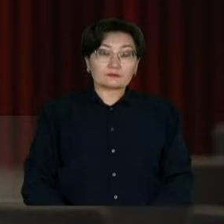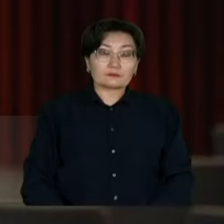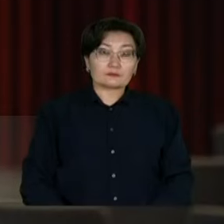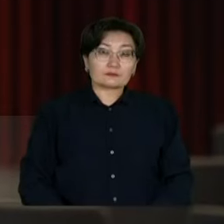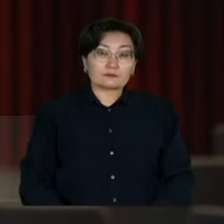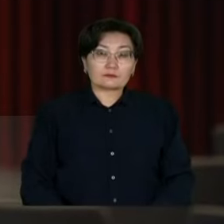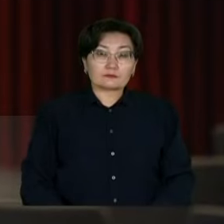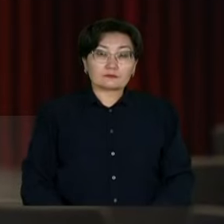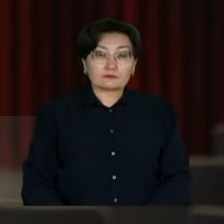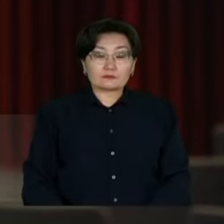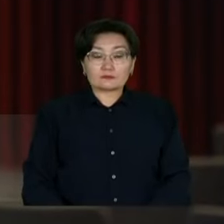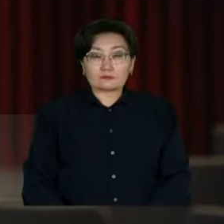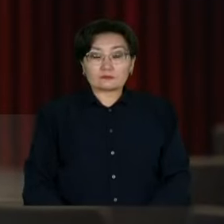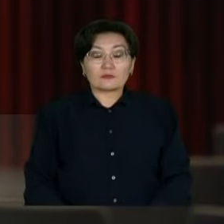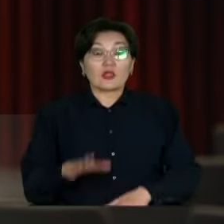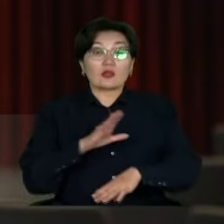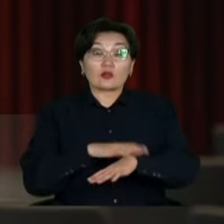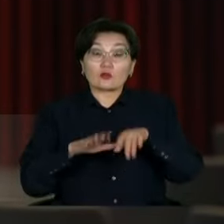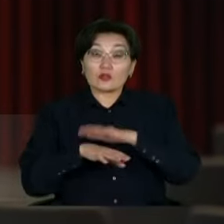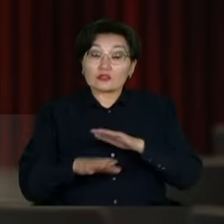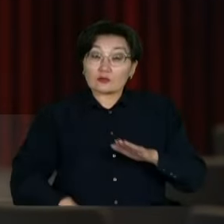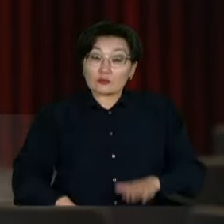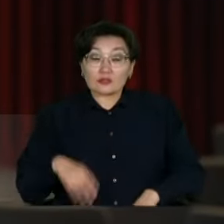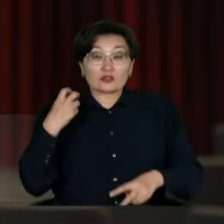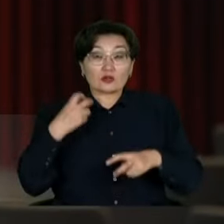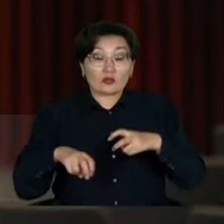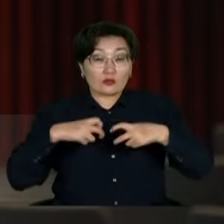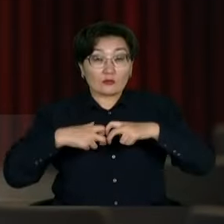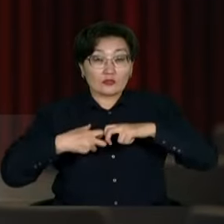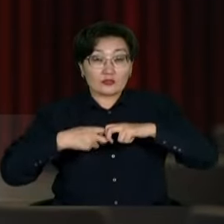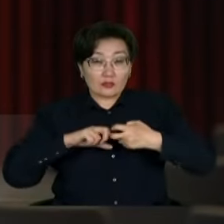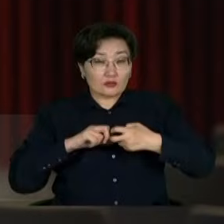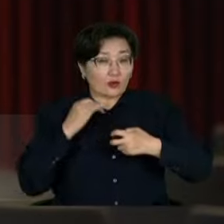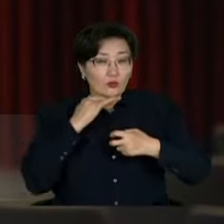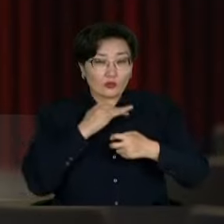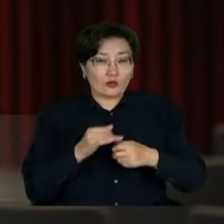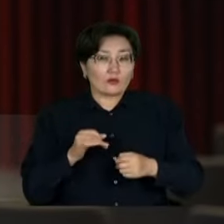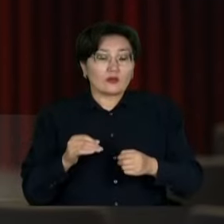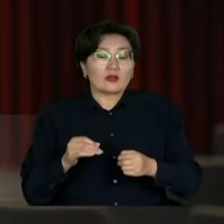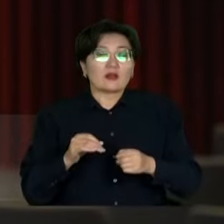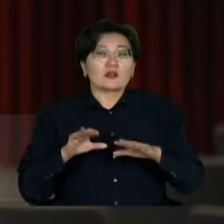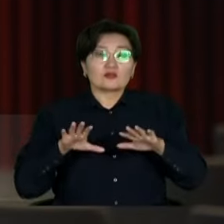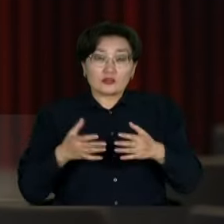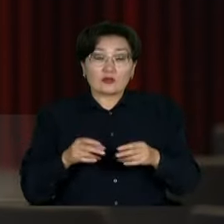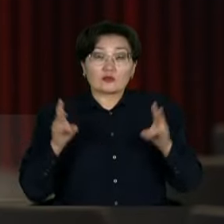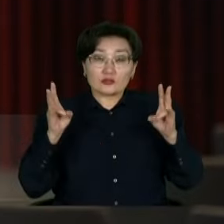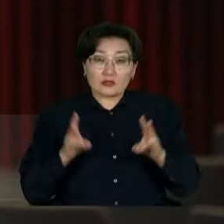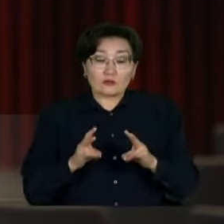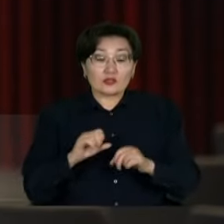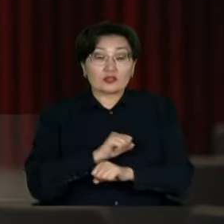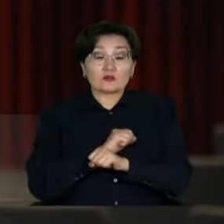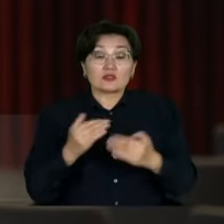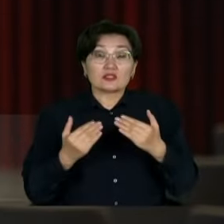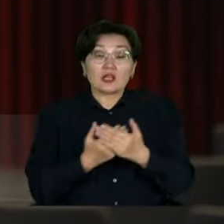Основные травмы это, конечно, қол мен аяқтың сынуы, тобықтың шығуы ең көп кездесетін жарақат түрі саналады. Көбінде курортқа